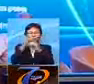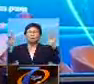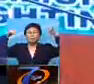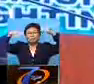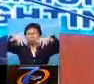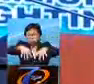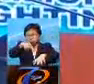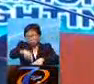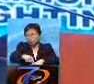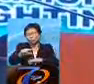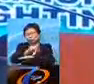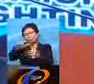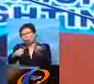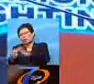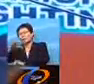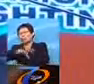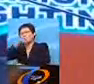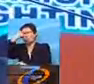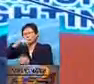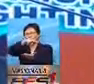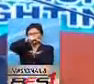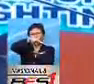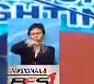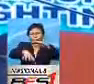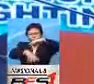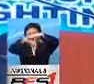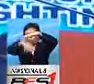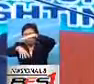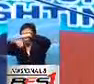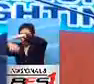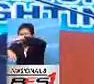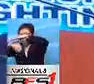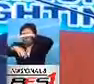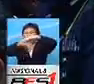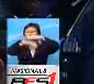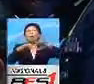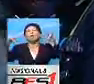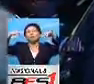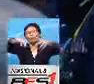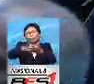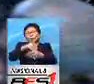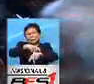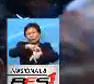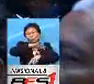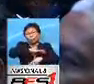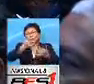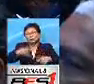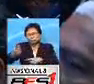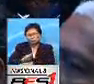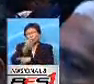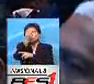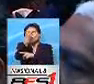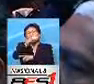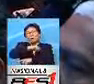boleh digunakan oleh pihak polis untuk merakam dan memantau perhimpunan tertentu. Ketika ini pihak polis sedang melatih